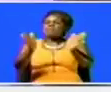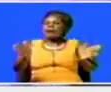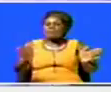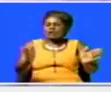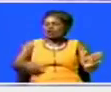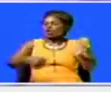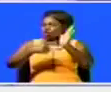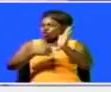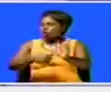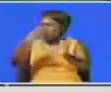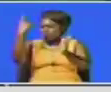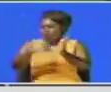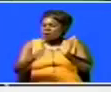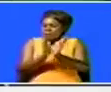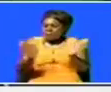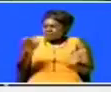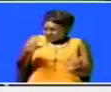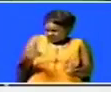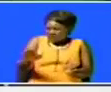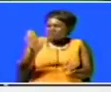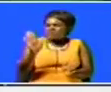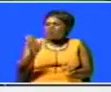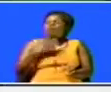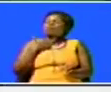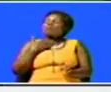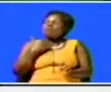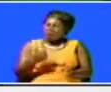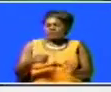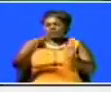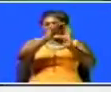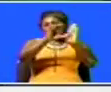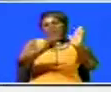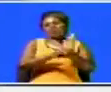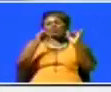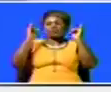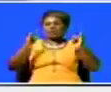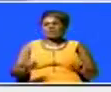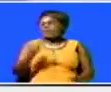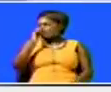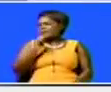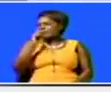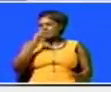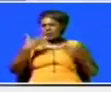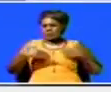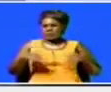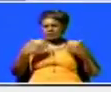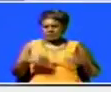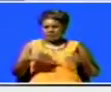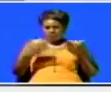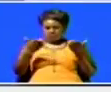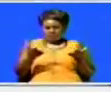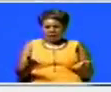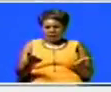unatupa picha kwamba wananchi wenyewe chini wanataka katiba mpya. Watanzania kwa takwimu hizi